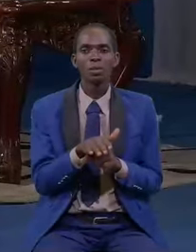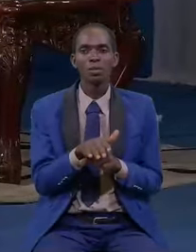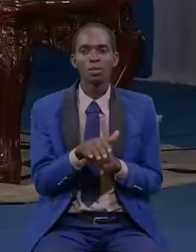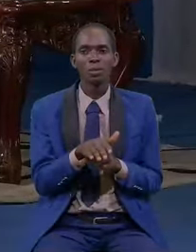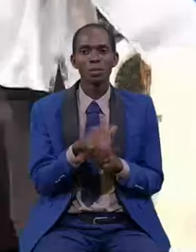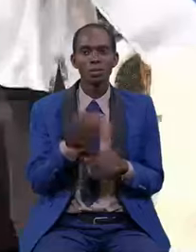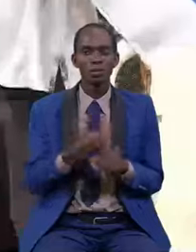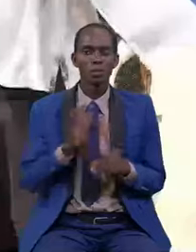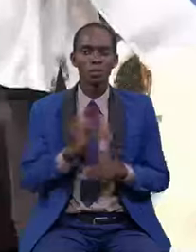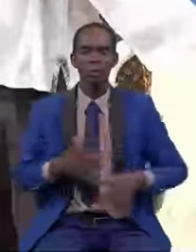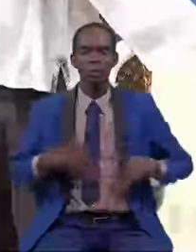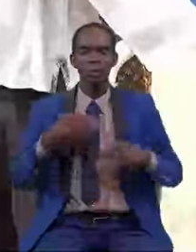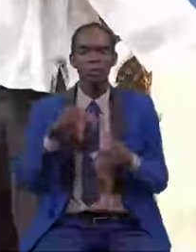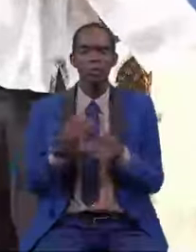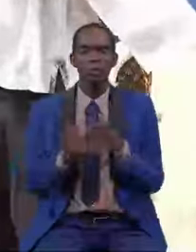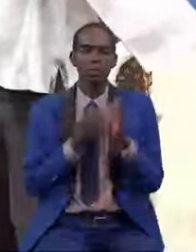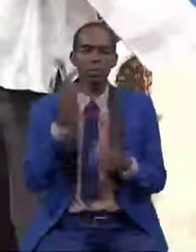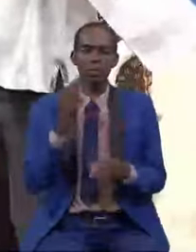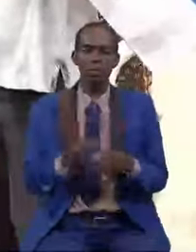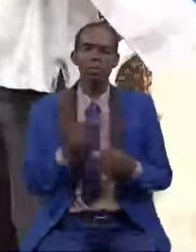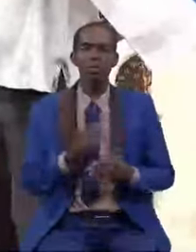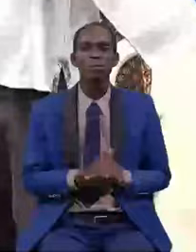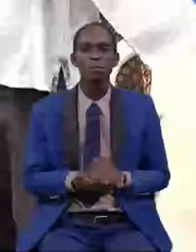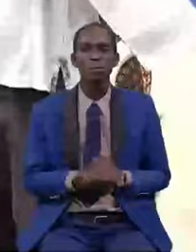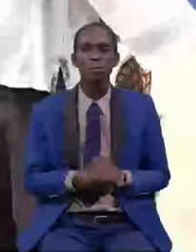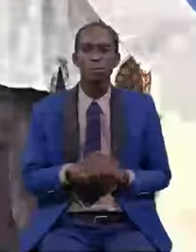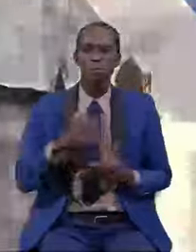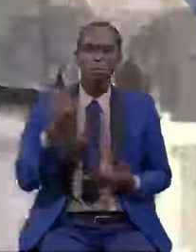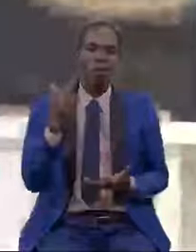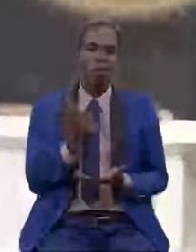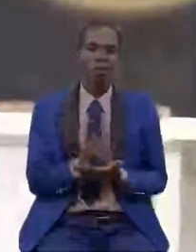chacun de nous au nom de Jésus-Christ. Amen.